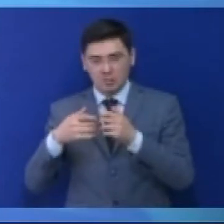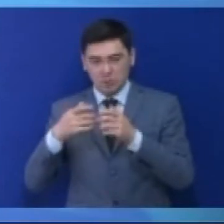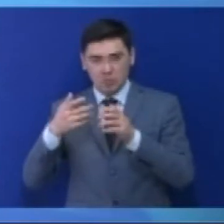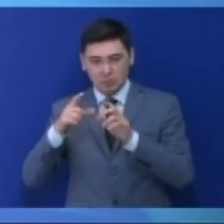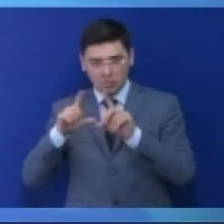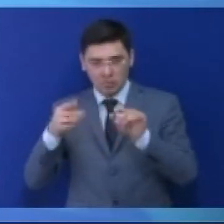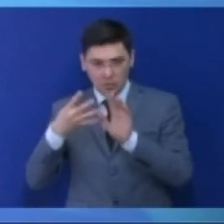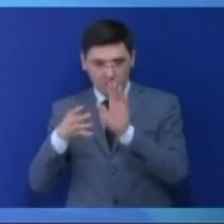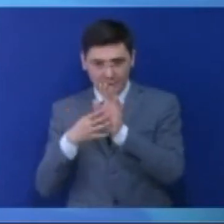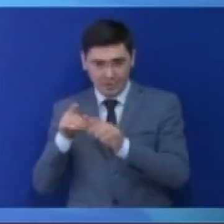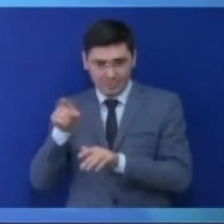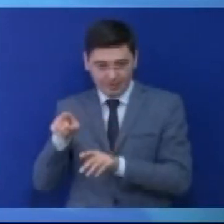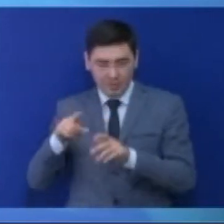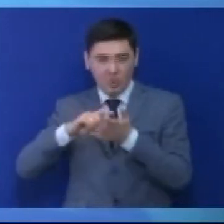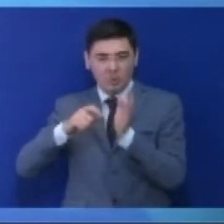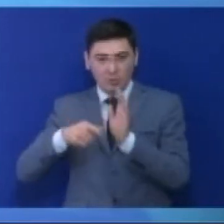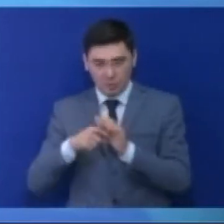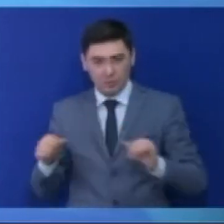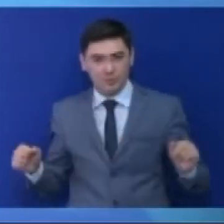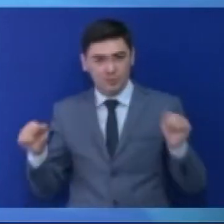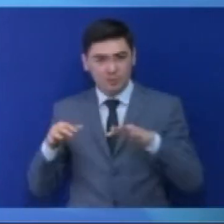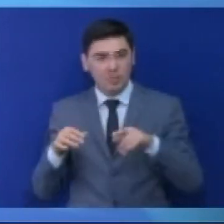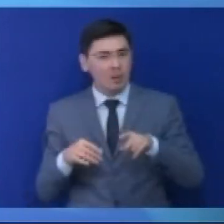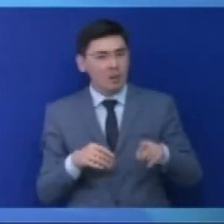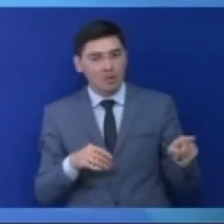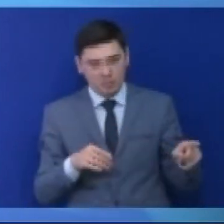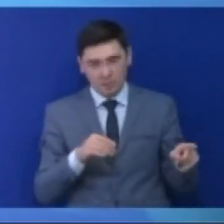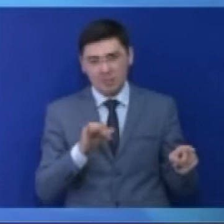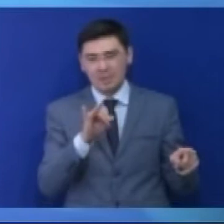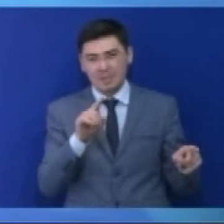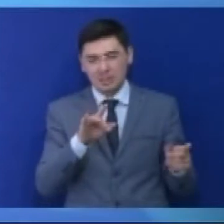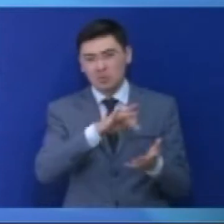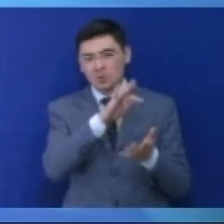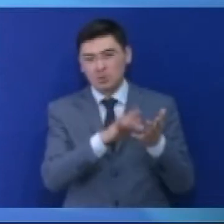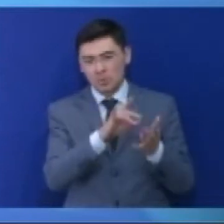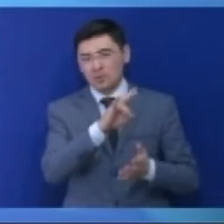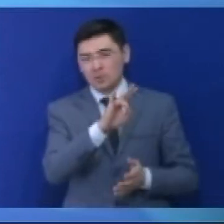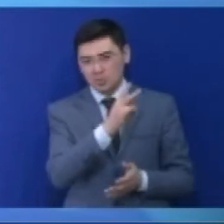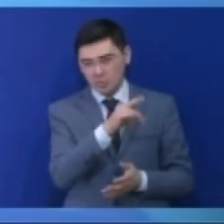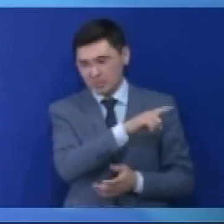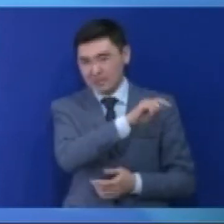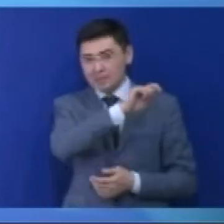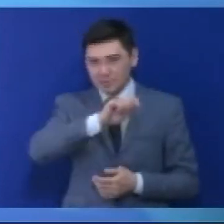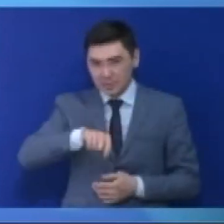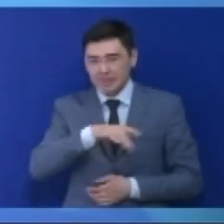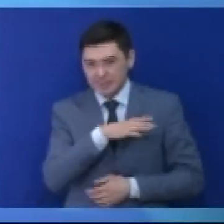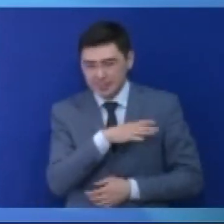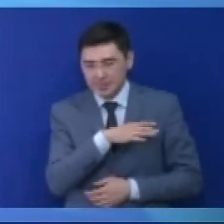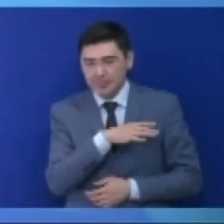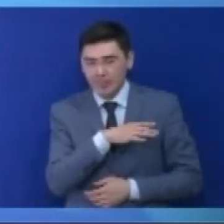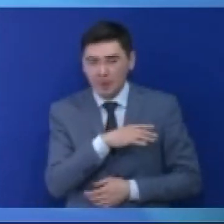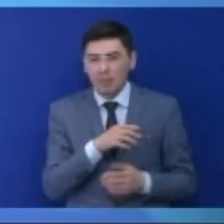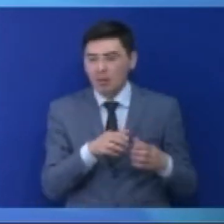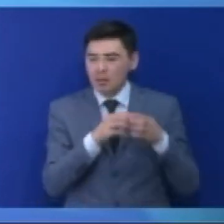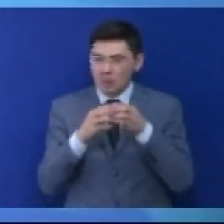49. В ходе мероприятия специалисты, приехавшие из столицы, прочитали лекции и провели мастер-классы для учителей региона. Семинар был организован